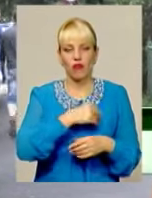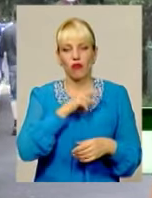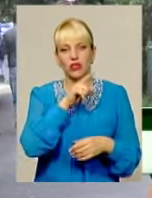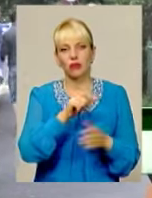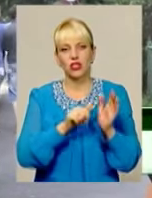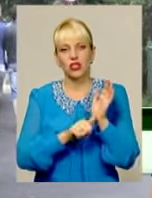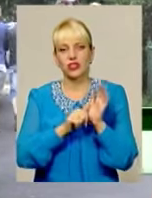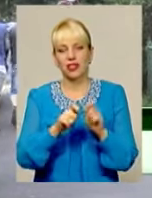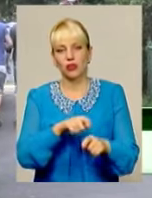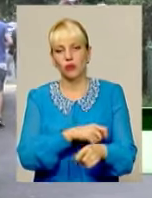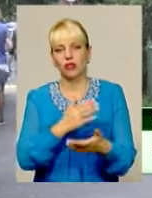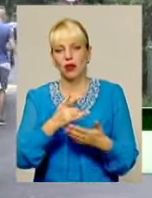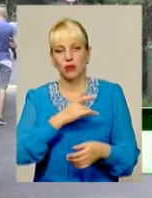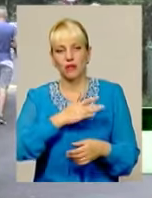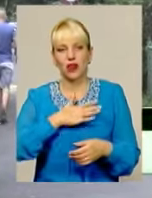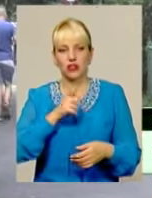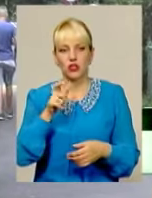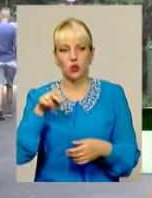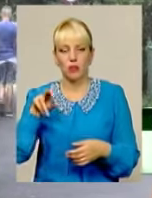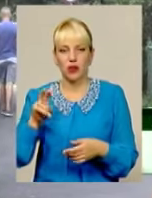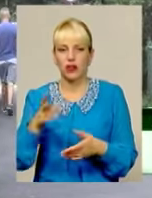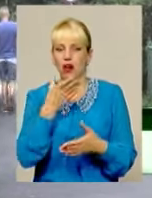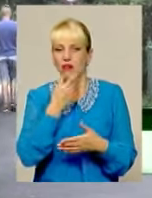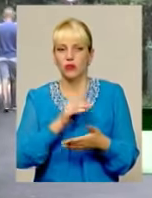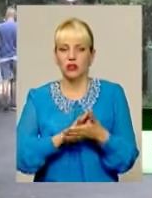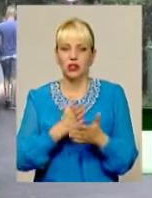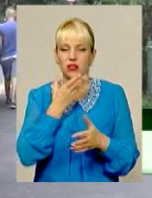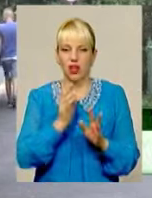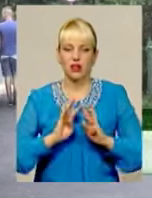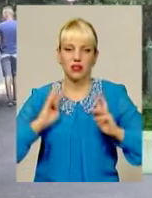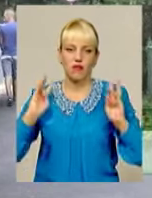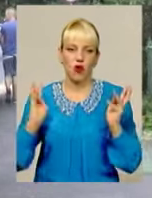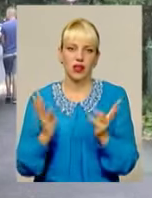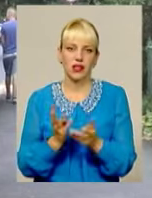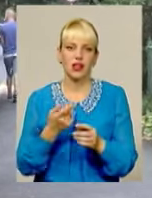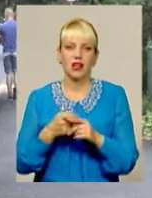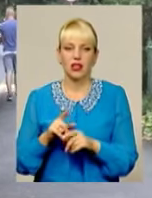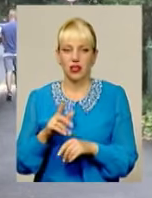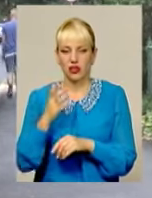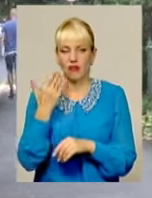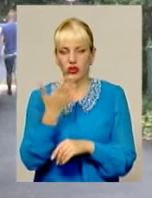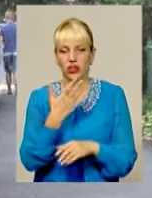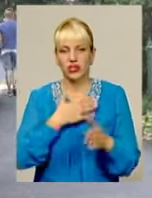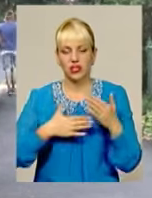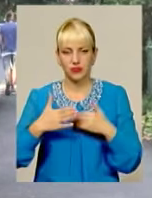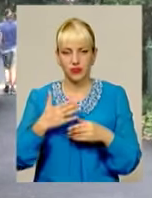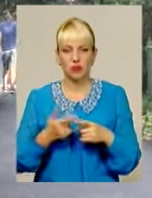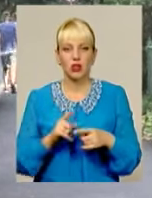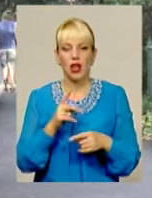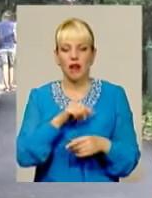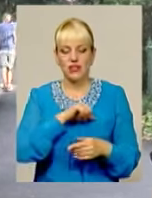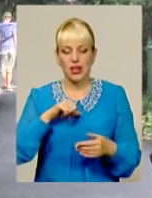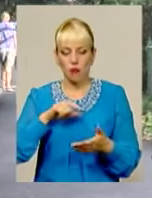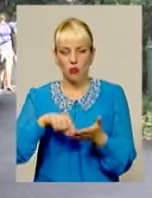60 кілометрів є приватний зоопарк. Дуже в гарному стані, дуже гарні вольєри і дуже залишилися вони довольні. У самому Львові